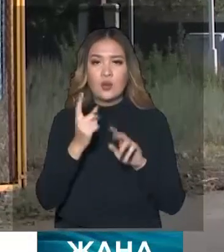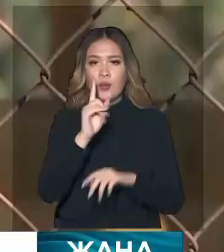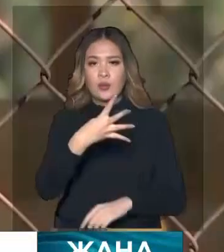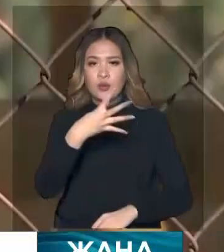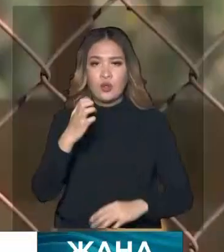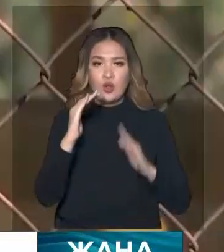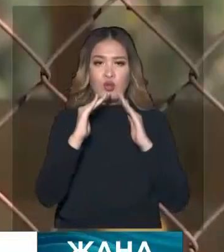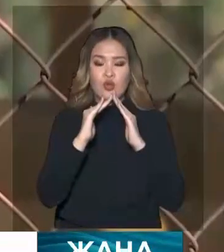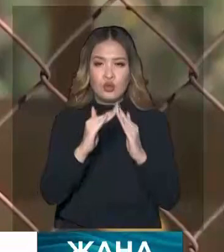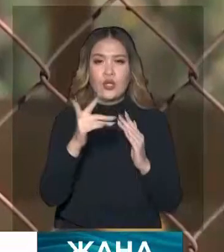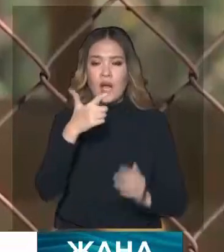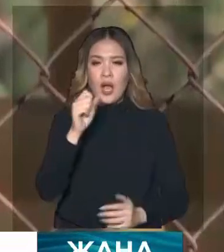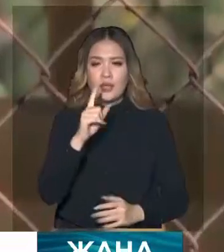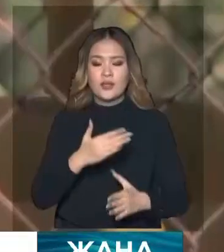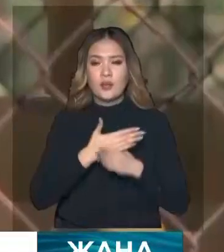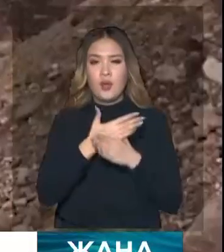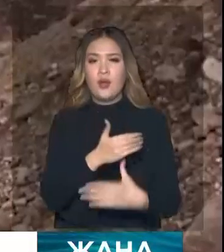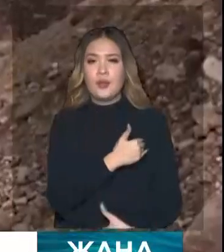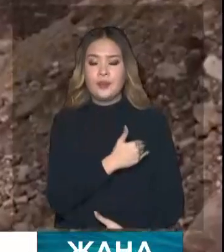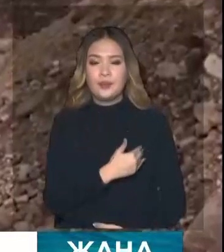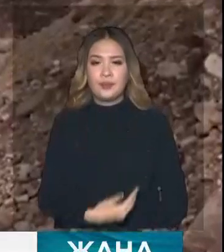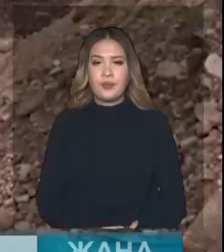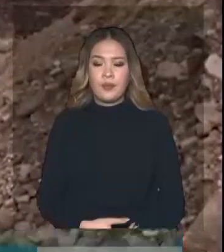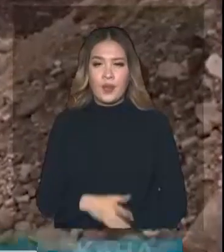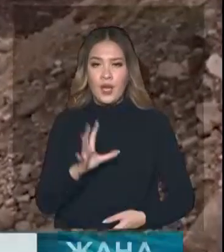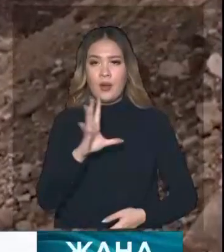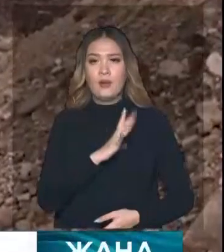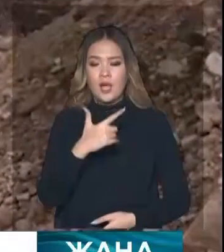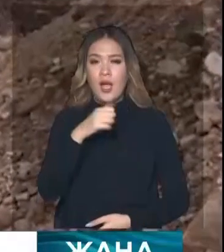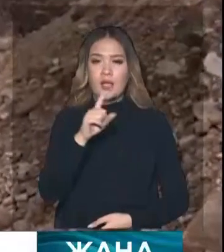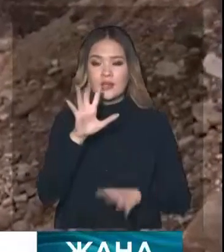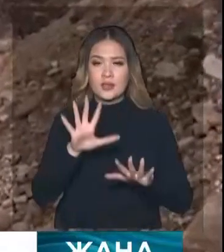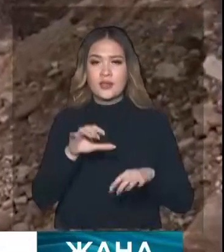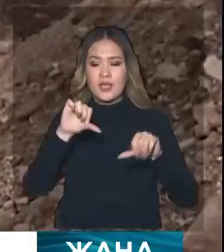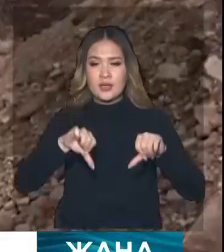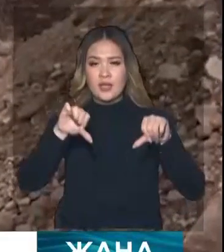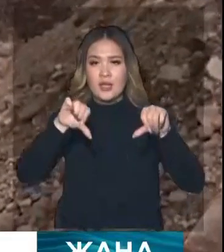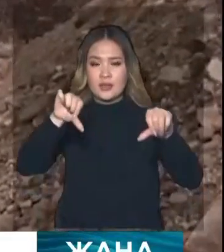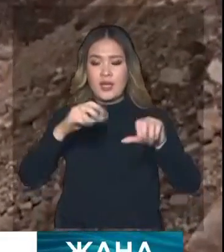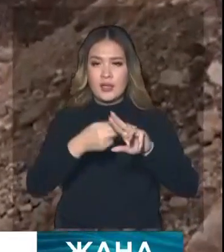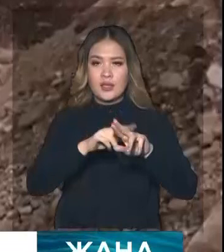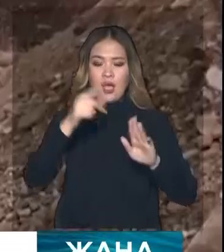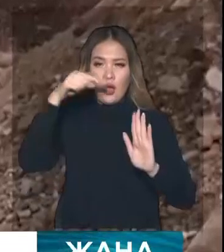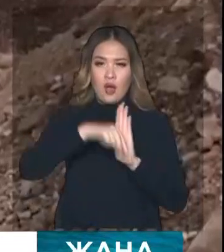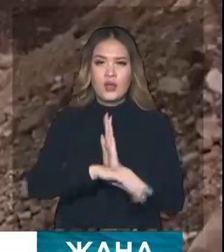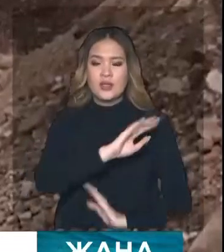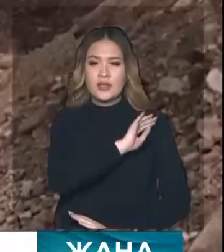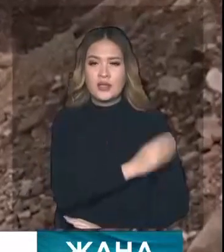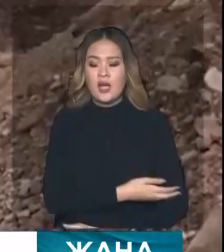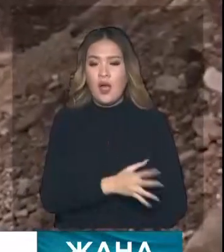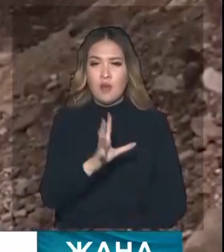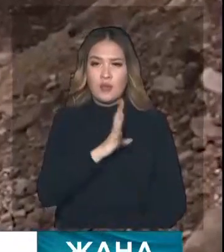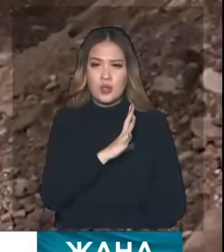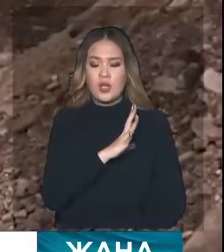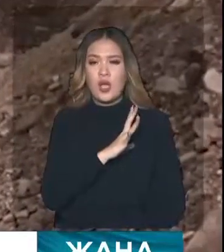үйін газбен қамтамасыз етеді. Зайсан автоматты газ тарату станциясынан кейінгі жерасты жоғары қысымды газ құбырынан ақау